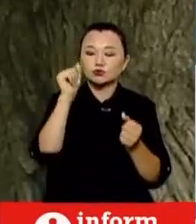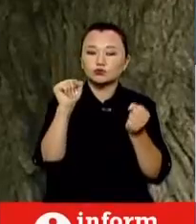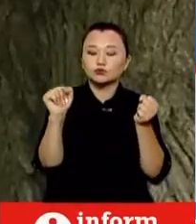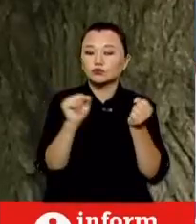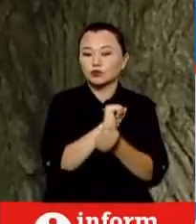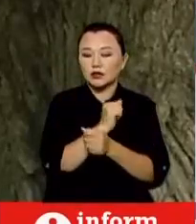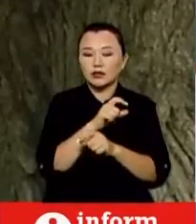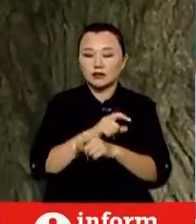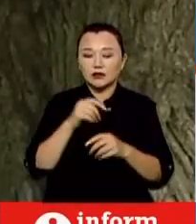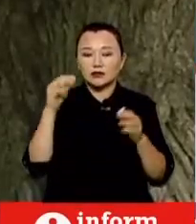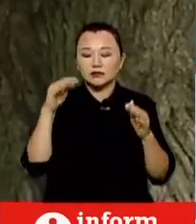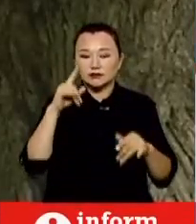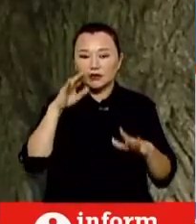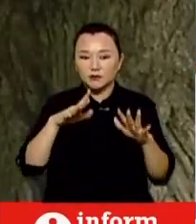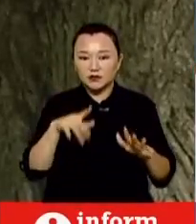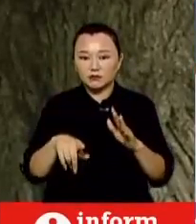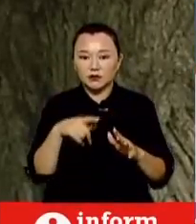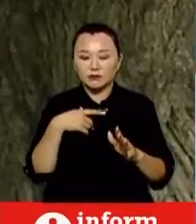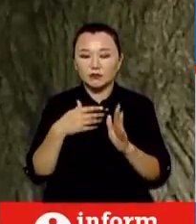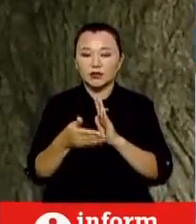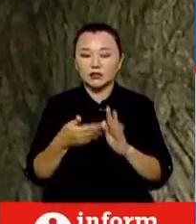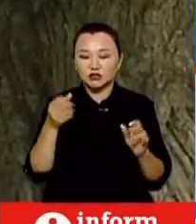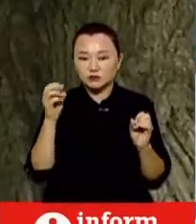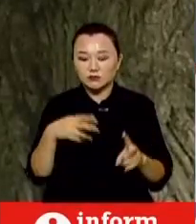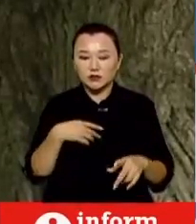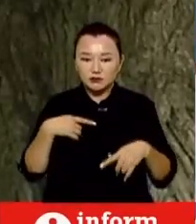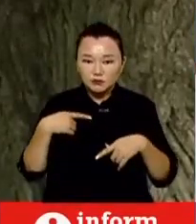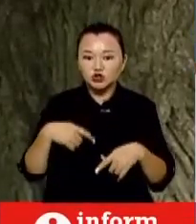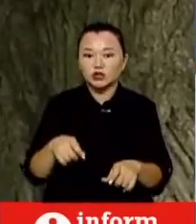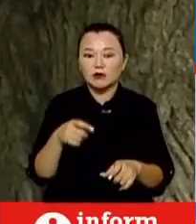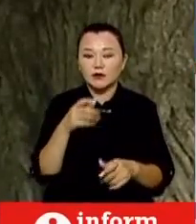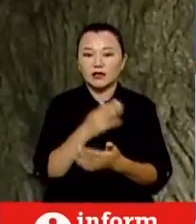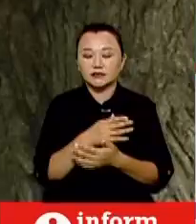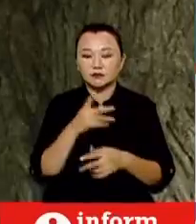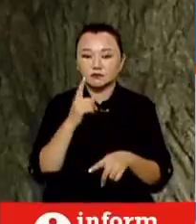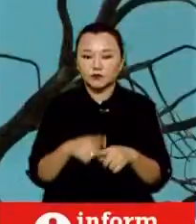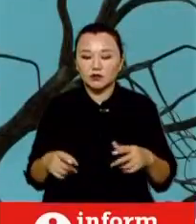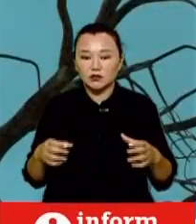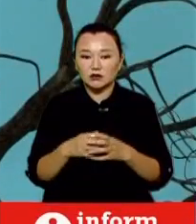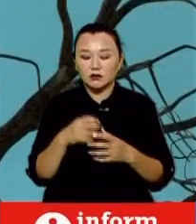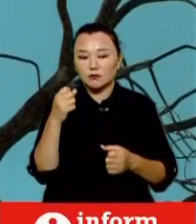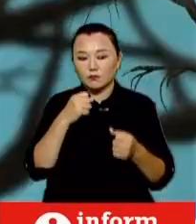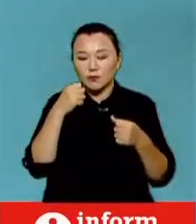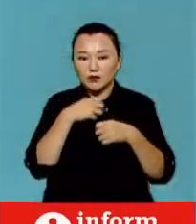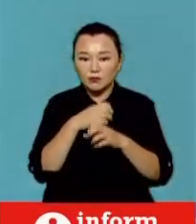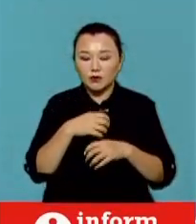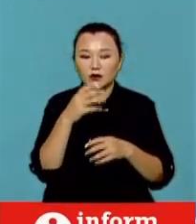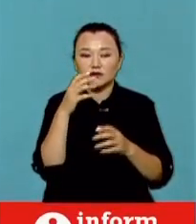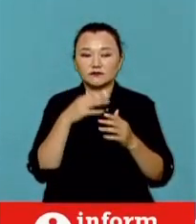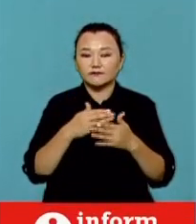есть под сомнением. Туда нас приглашают специалисты, мы выезжаем, есть мобильная автолаборатория. Всего в Алматы